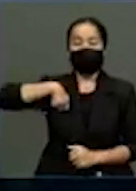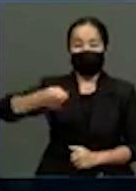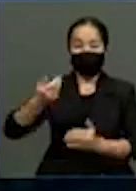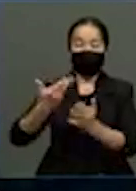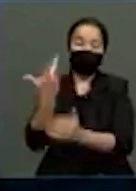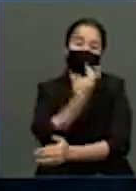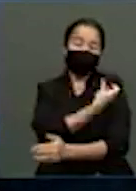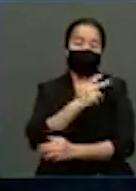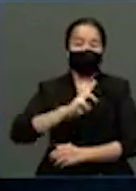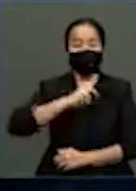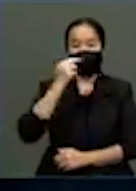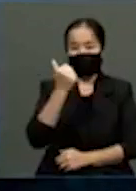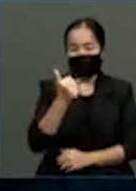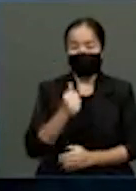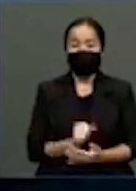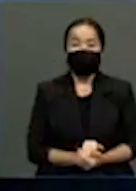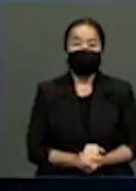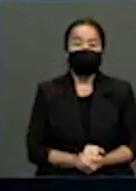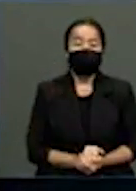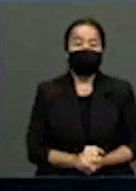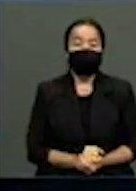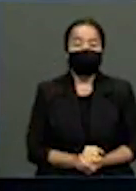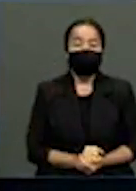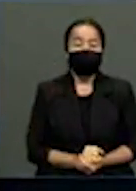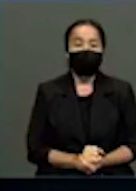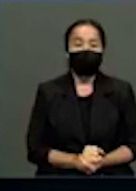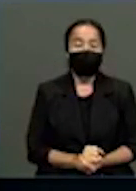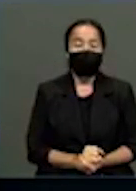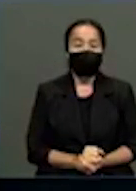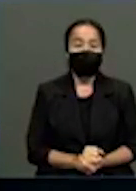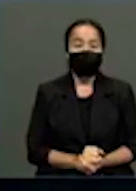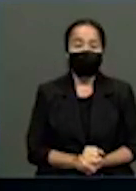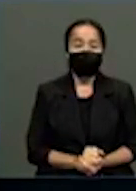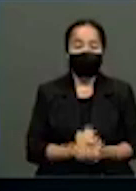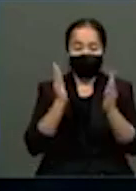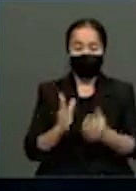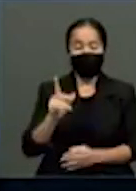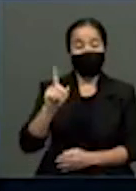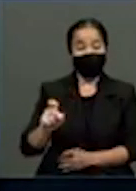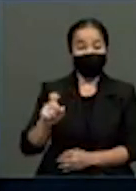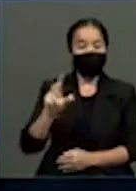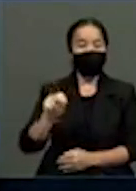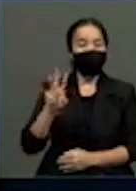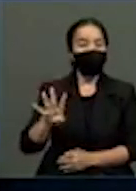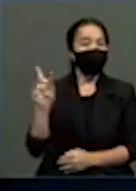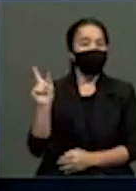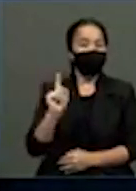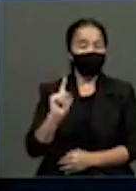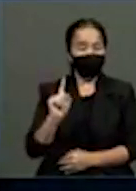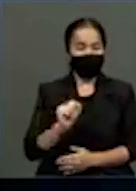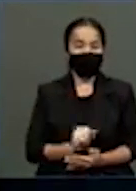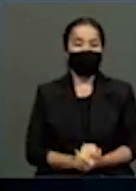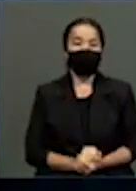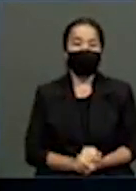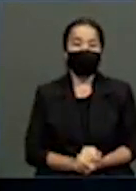ครับแล้วก็ไปที่ของผู้ที่เสียชีวิตครับในกร